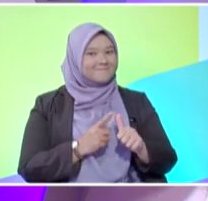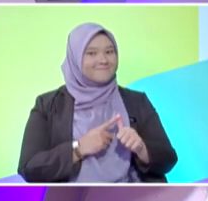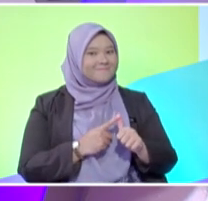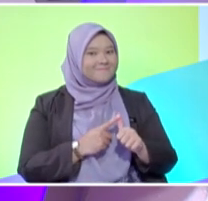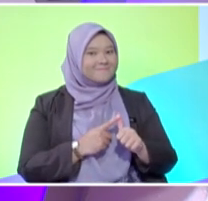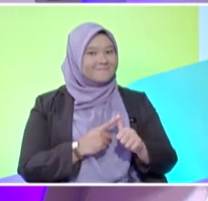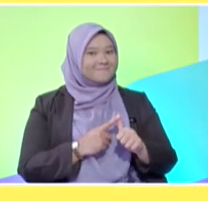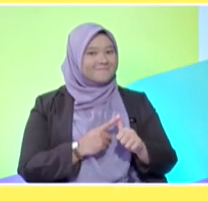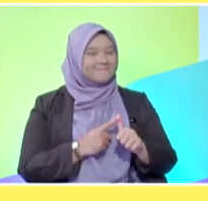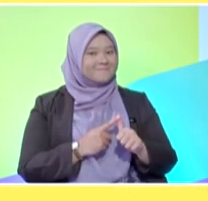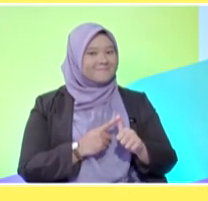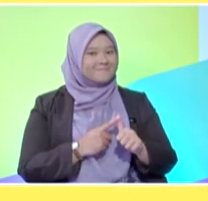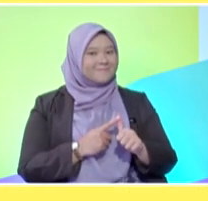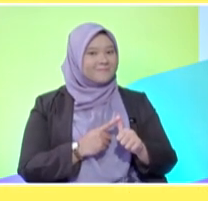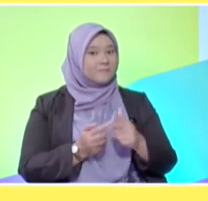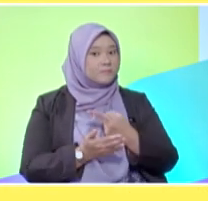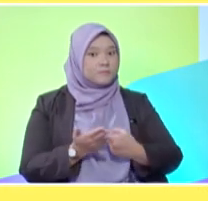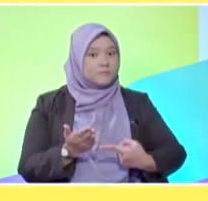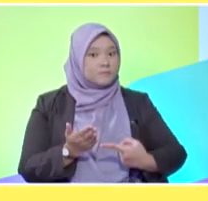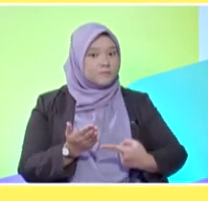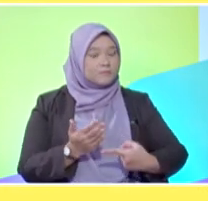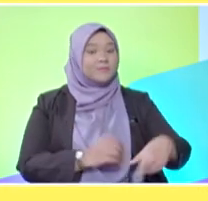ini ular